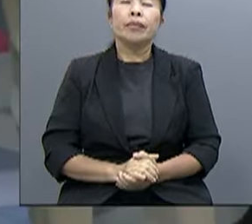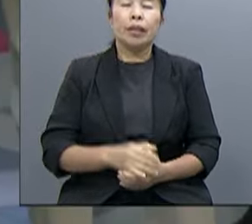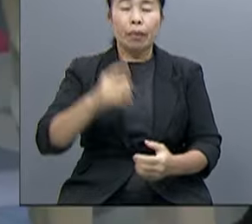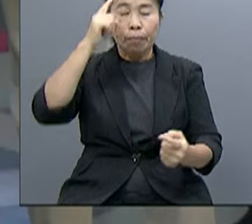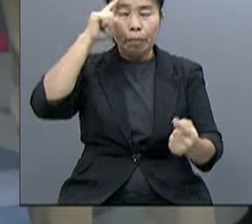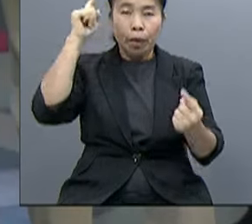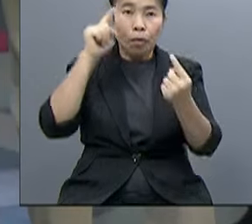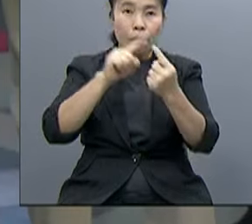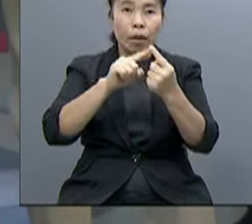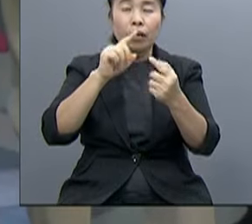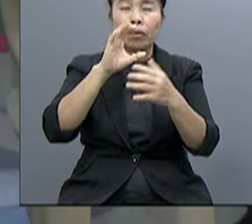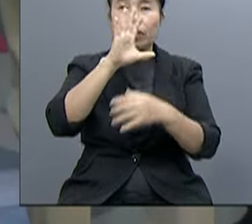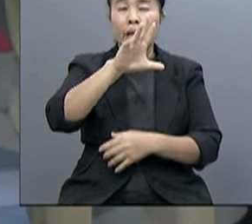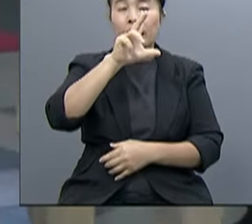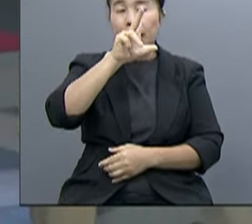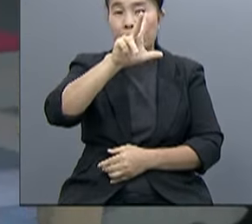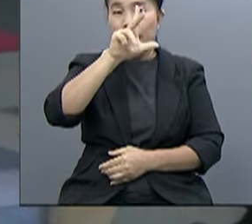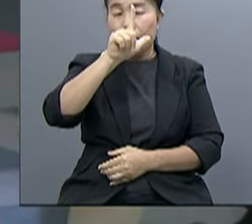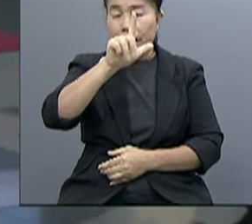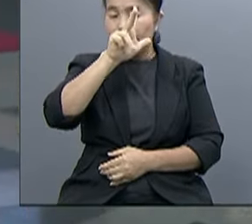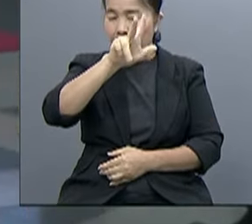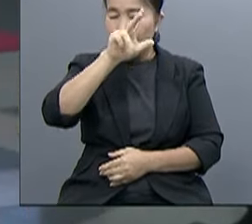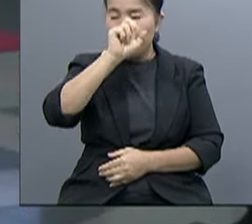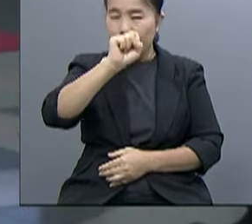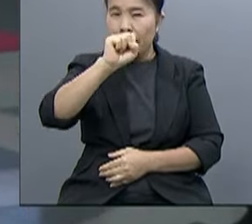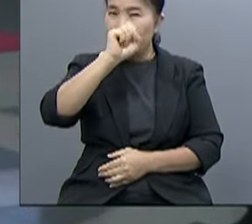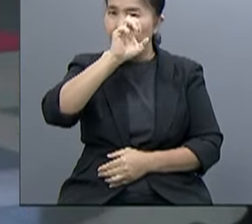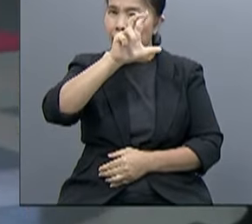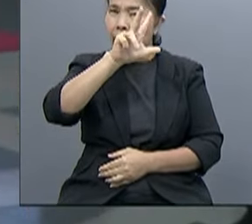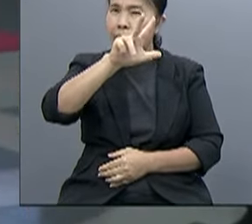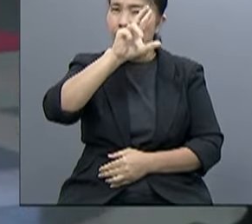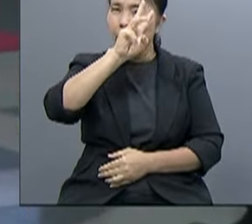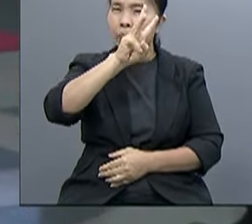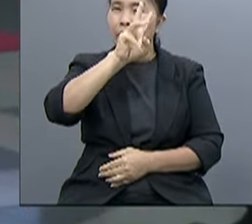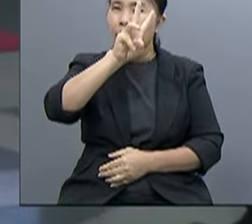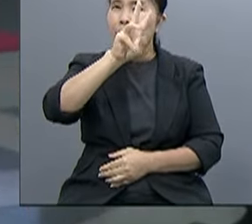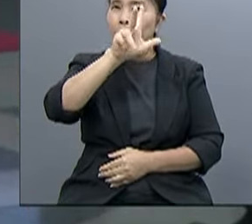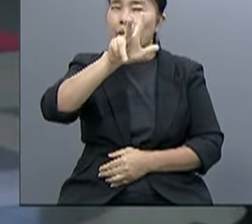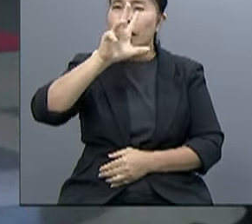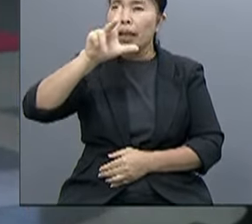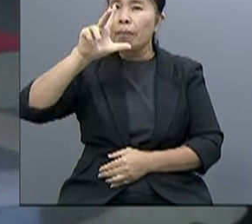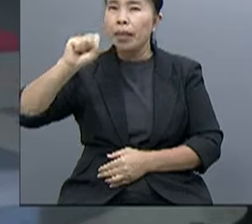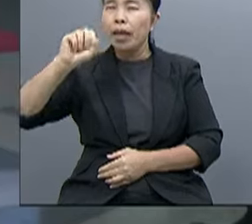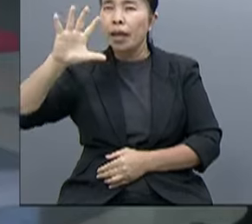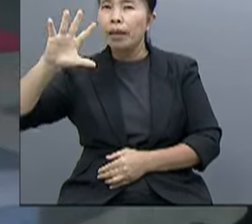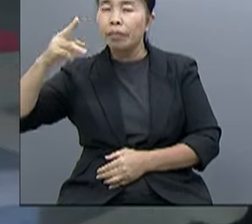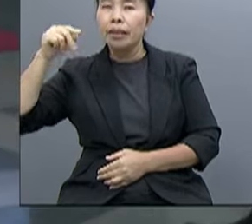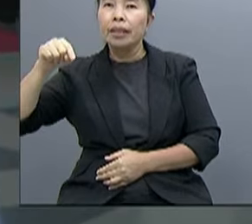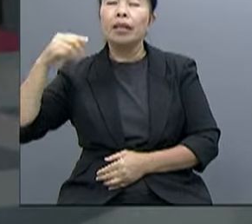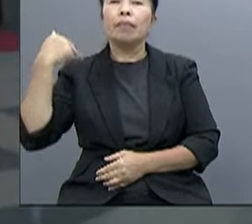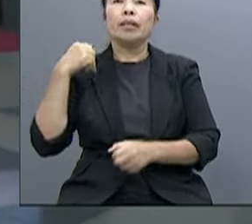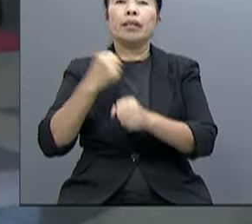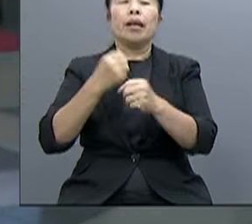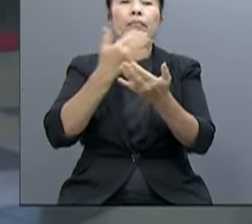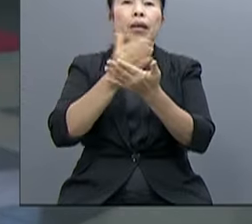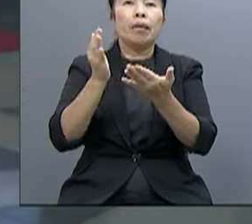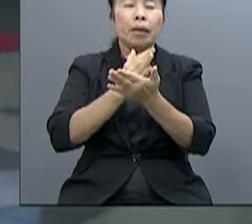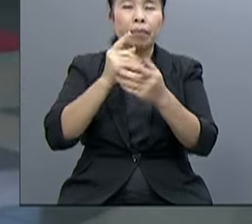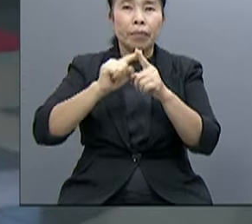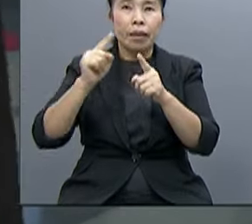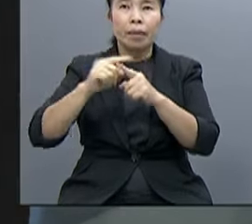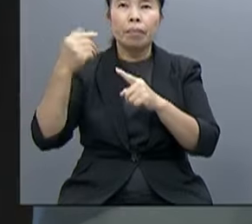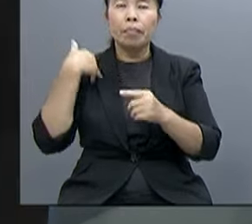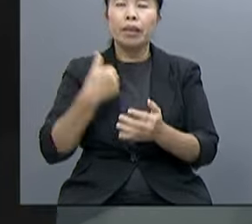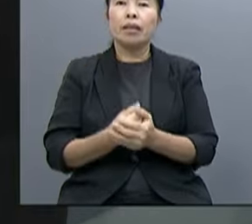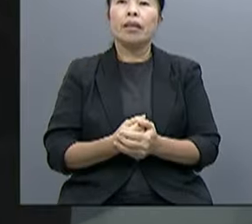ได้3ล้าน5แสนล้านบาทนะคะคุณพลวดีคุณจิรชาตาการท่องเที่ยวแห่งประเทศไทยหรือว่าททก็มีการแบ่งรายได้ออกเป็น2ส่วนค่ะโด